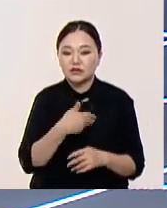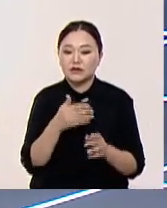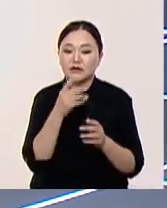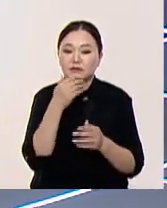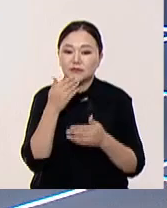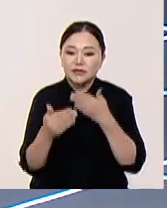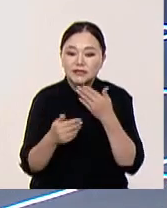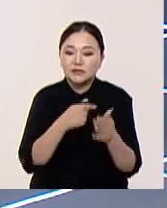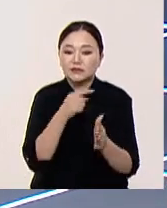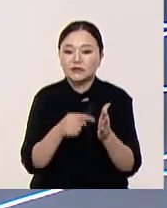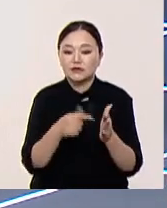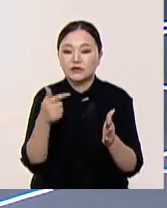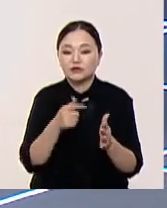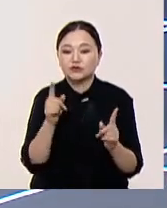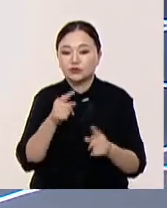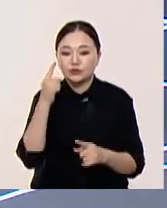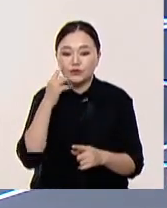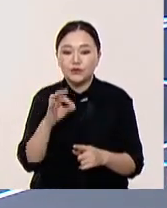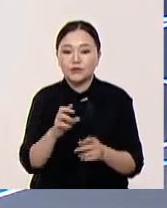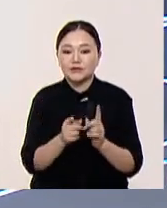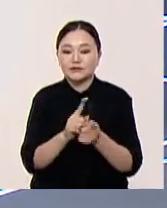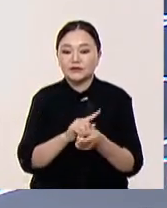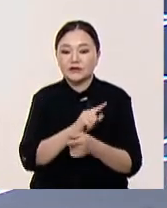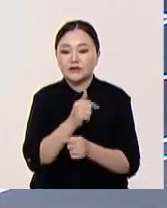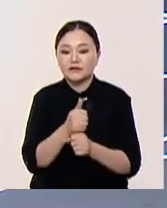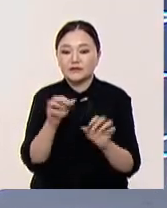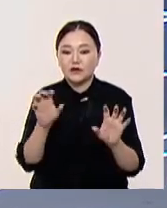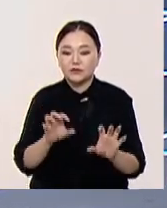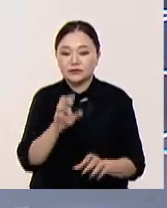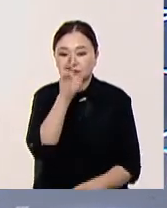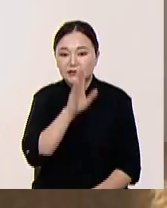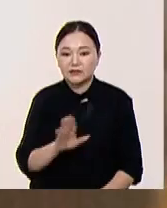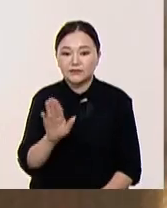опросили граждан и узнали, что они думают об изменениях в главном законе страны.